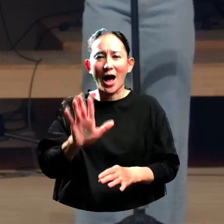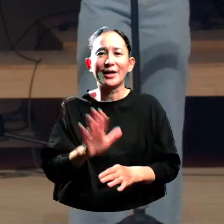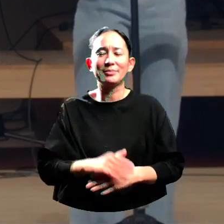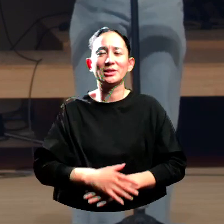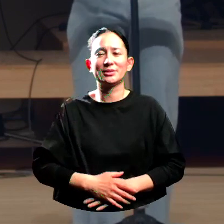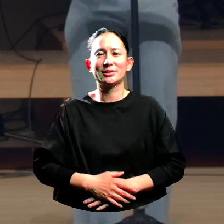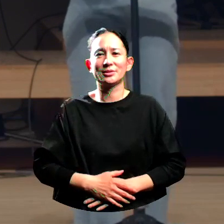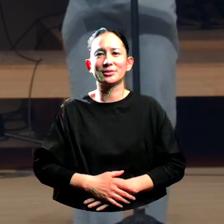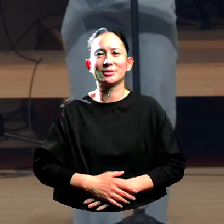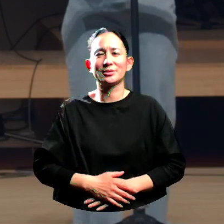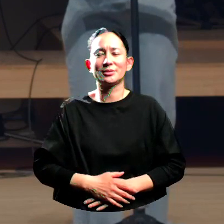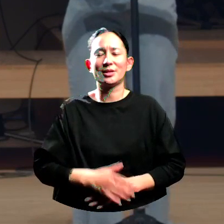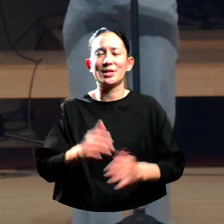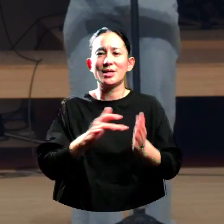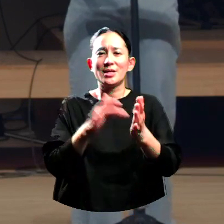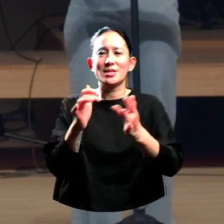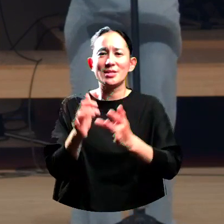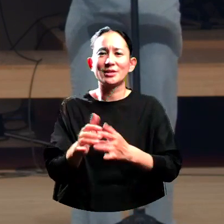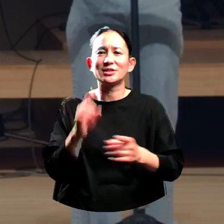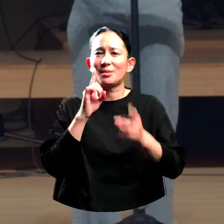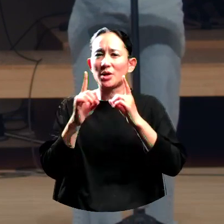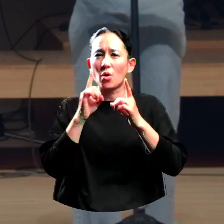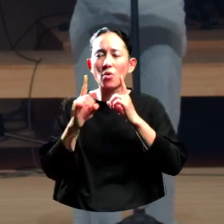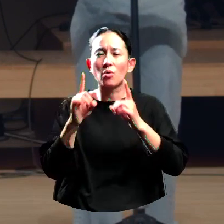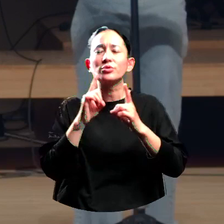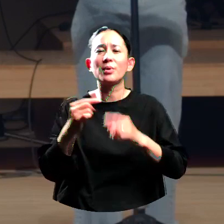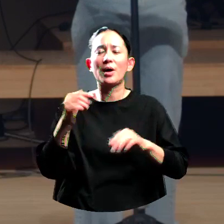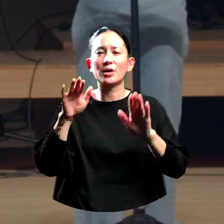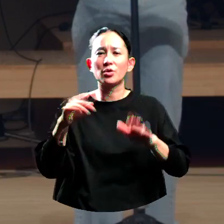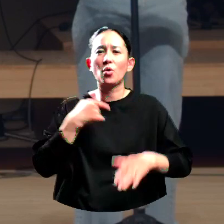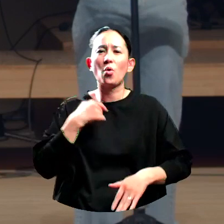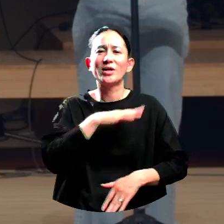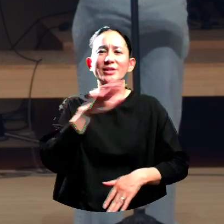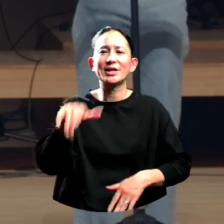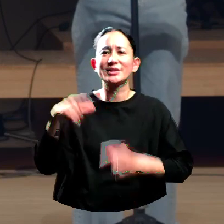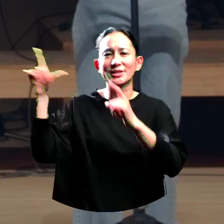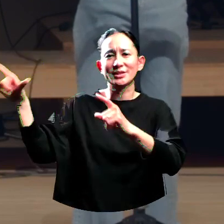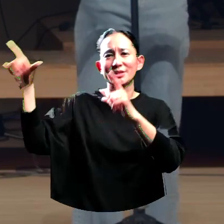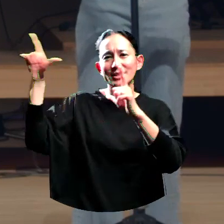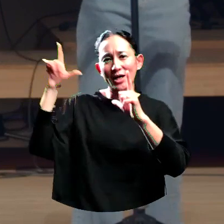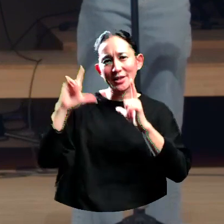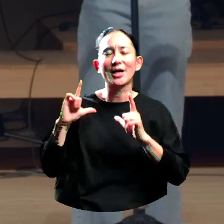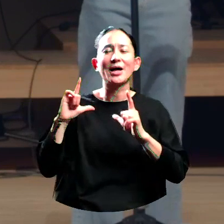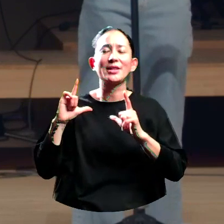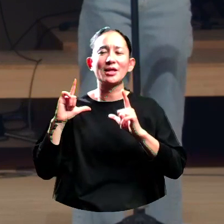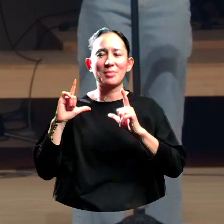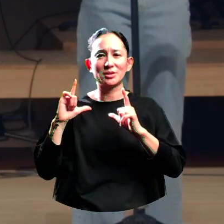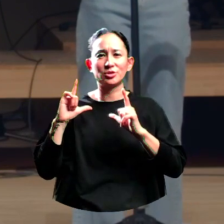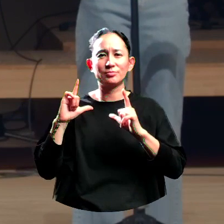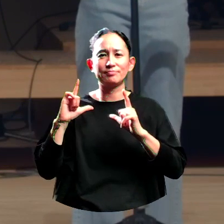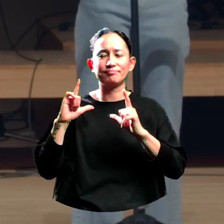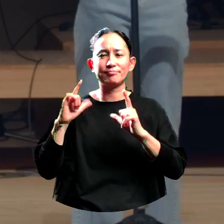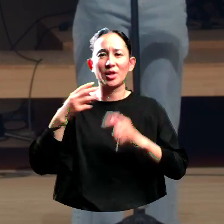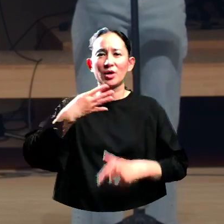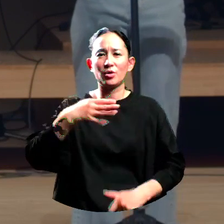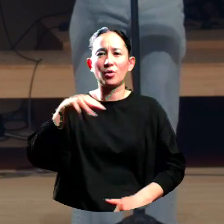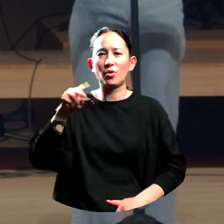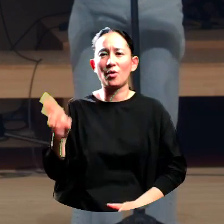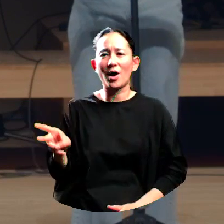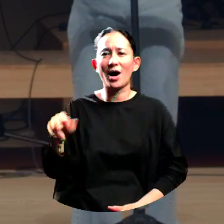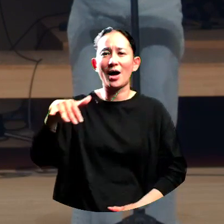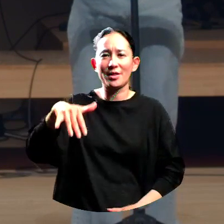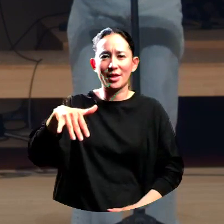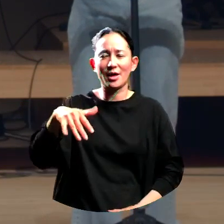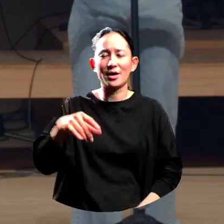you and for me. イエス様の言葉は今日私たちに語りかけてきます。 Jesus is speaking to us today. ヨハネの11章25節